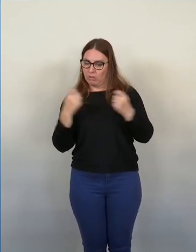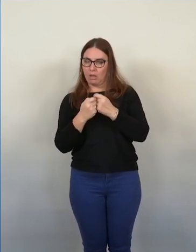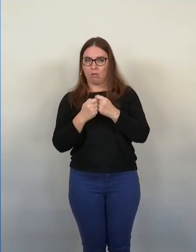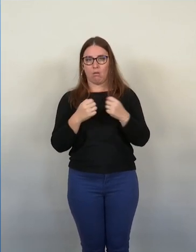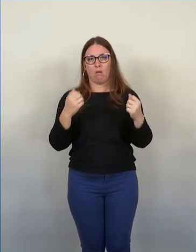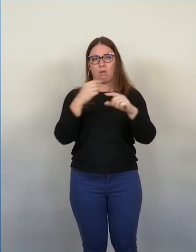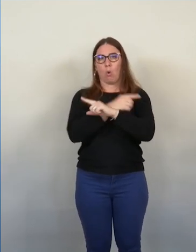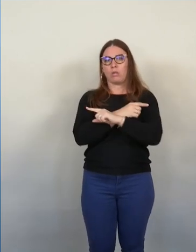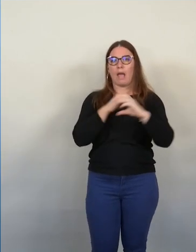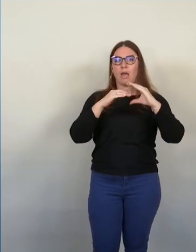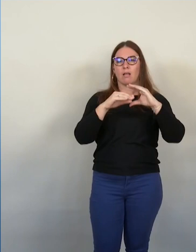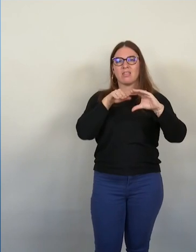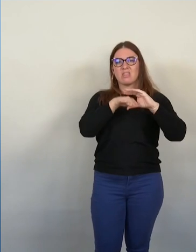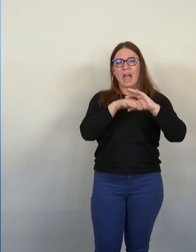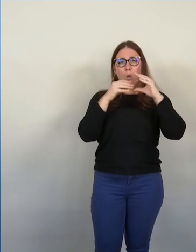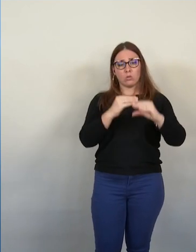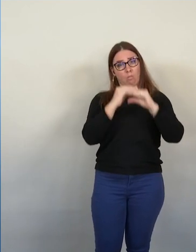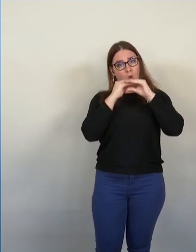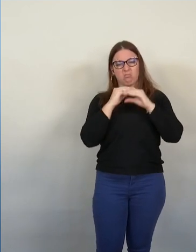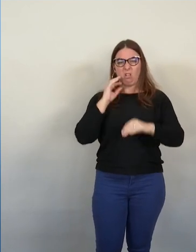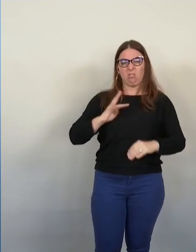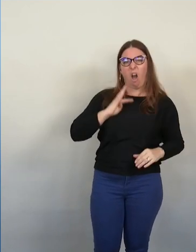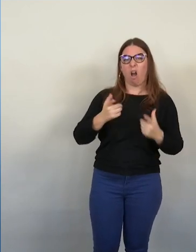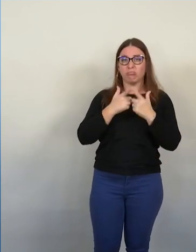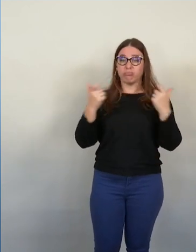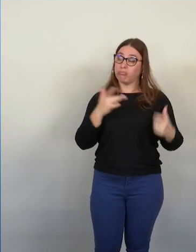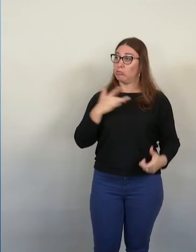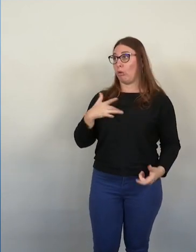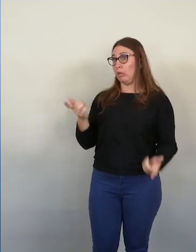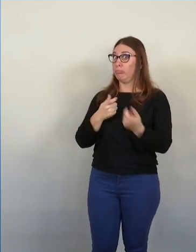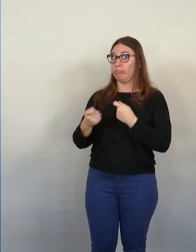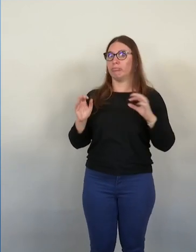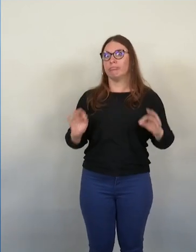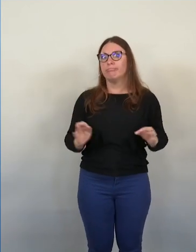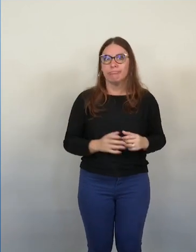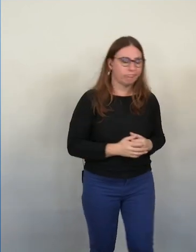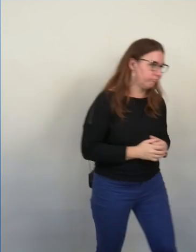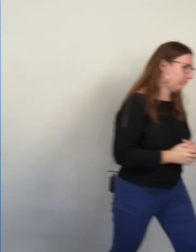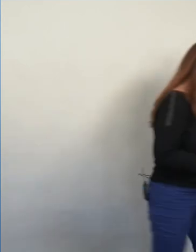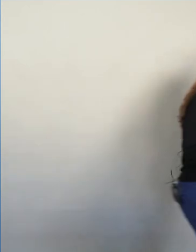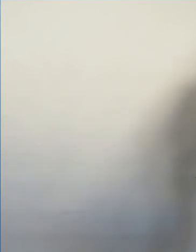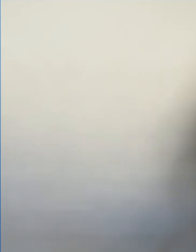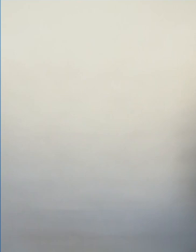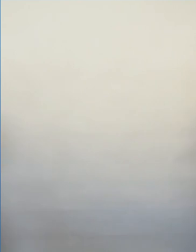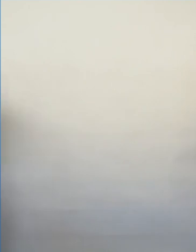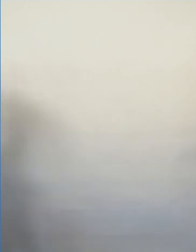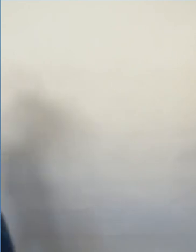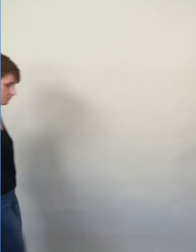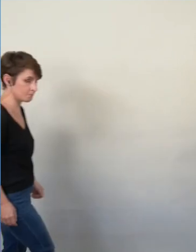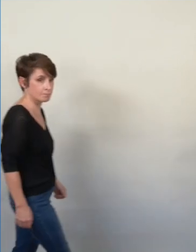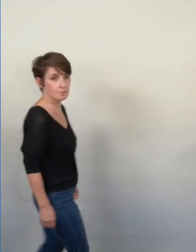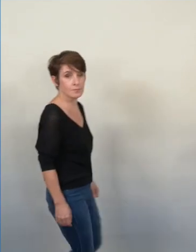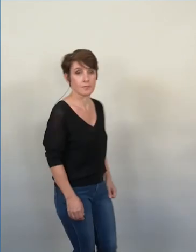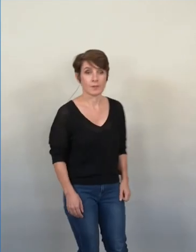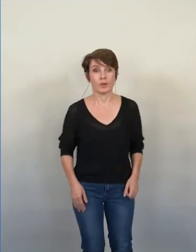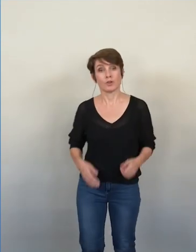que le bénéfice pour la santé est plus que douteux donc voilà je trouve que il faut faire attention à l'adéquation entre les objectifs et ce que